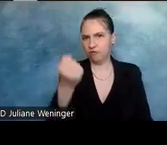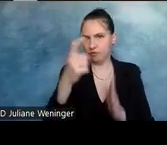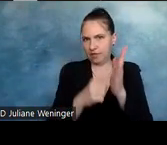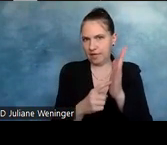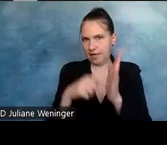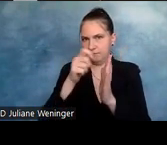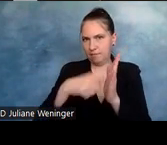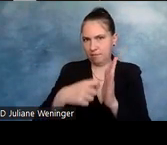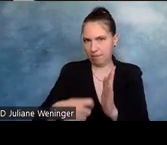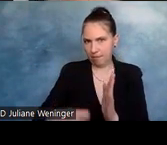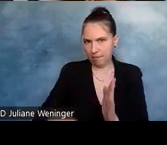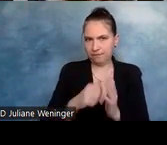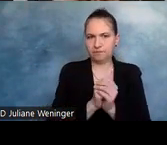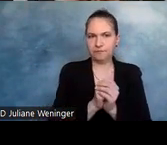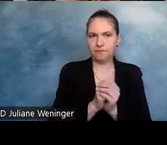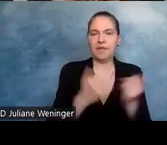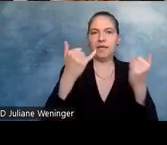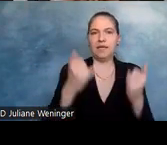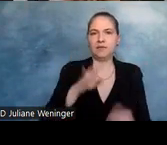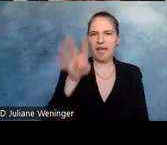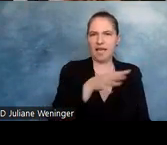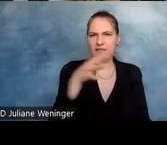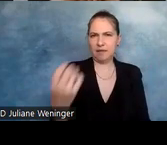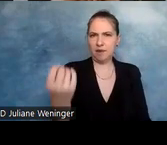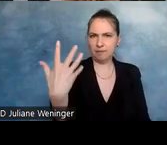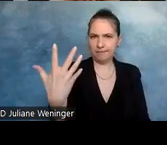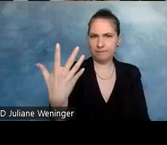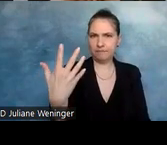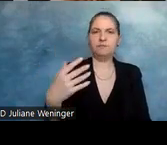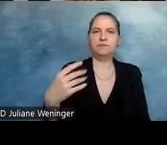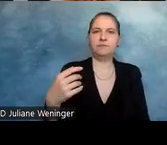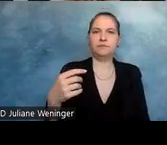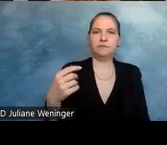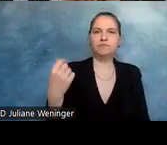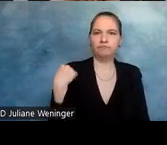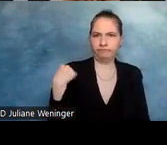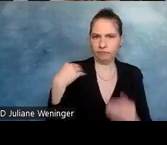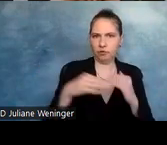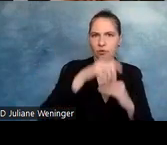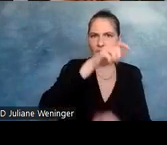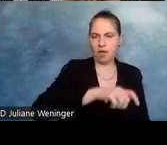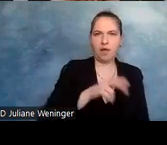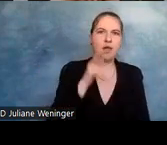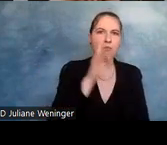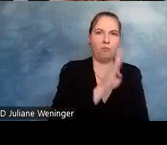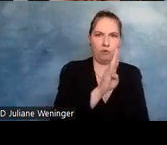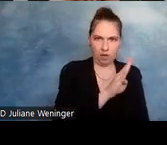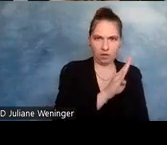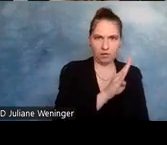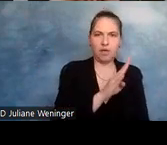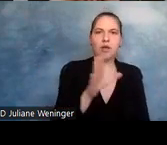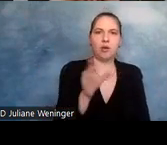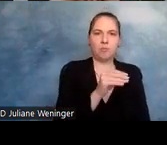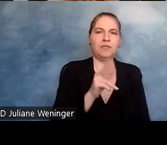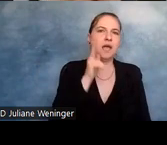Genau, ich würde sie gerade mal. Es wird hier so eine Excel-Tabelle, die hat eben auch mein früherer Kollege Andreas Burkhardt entwickelt. Der hat auch zusammen mit Gottfried Zimmermann den